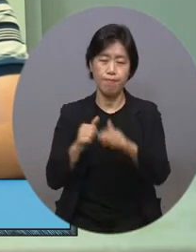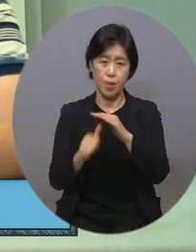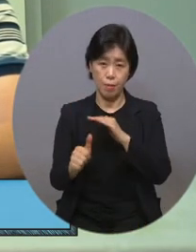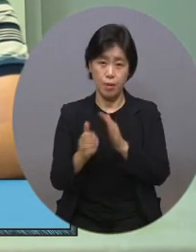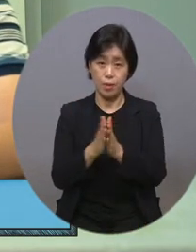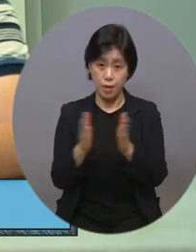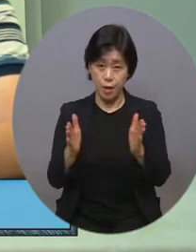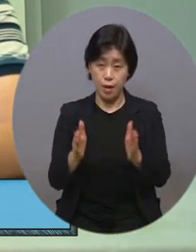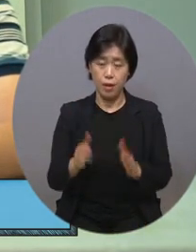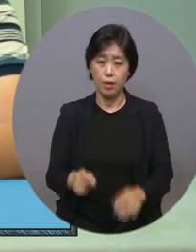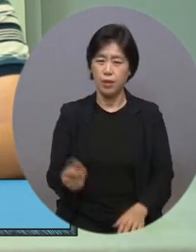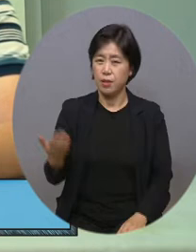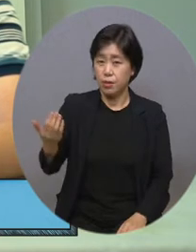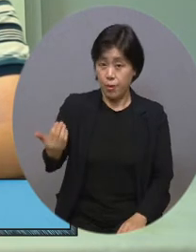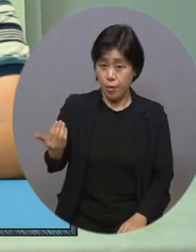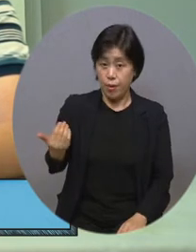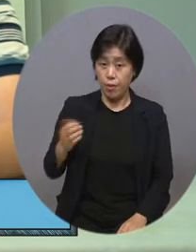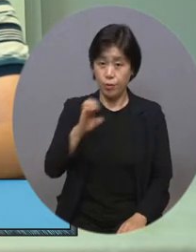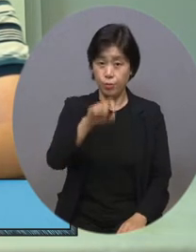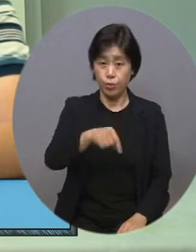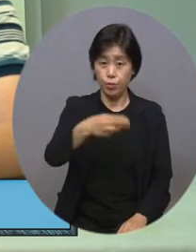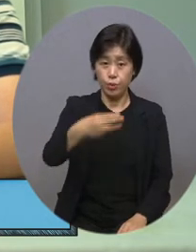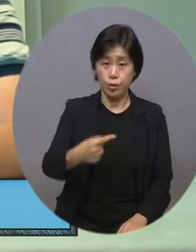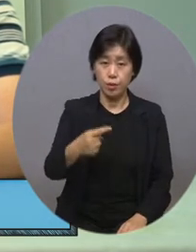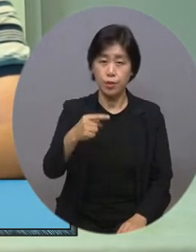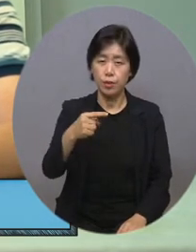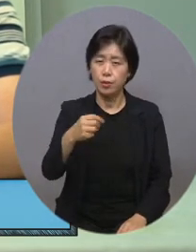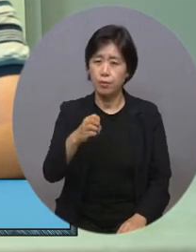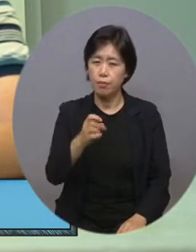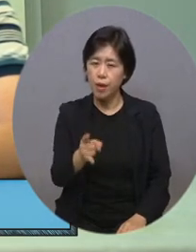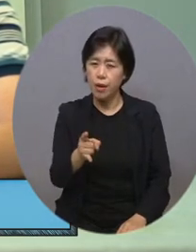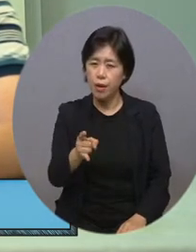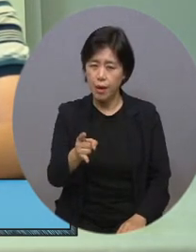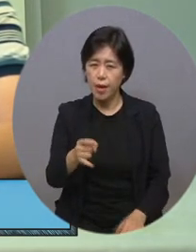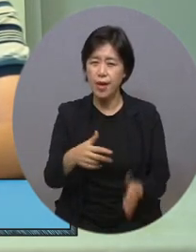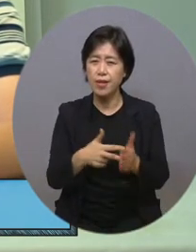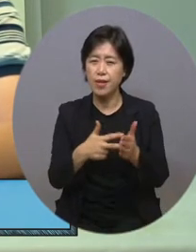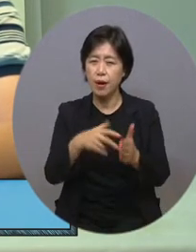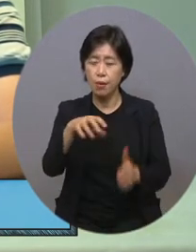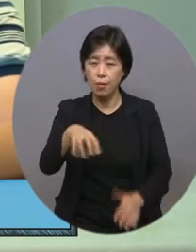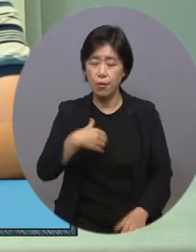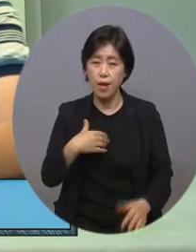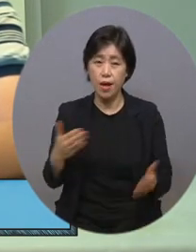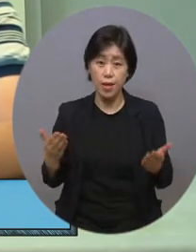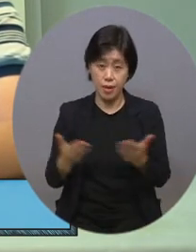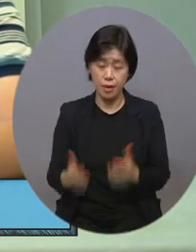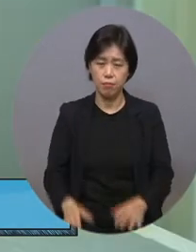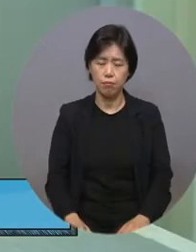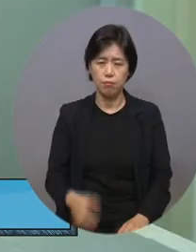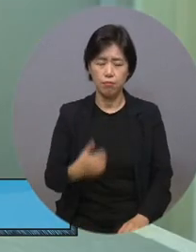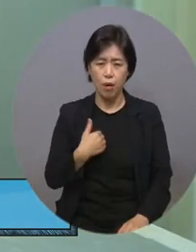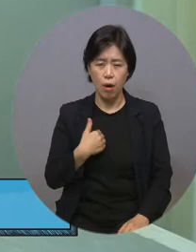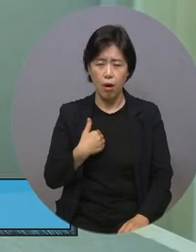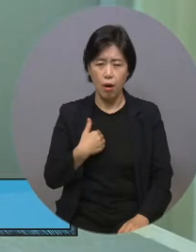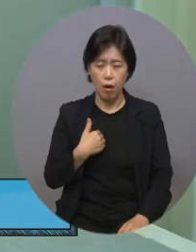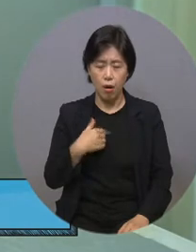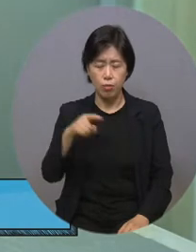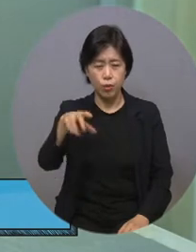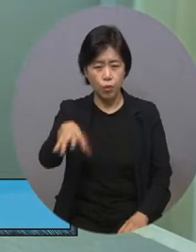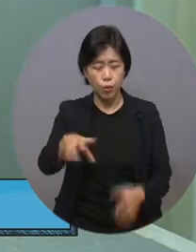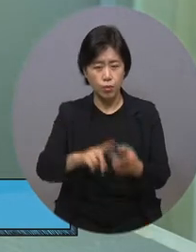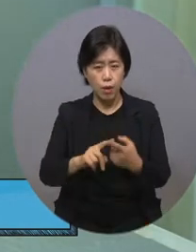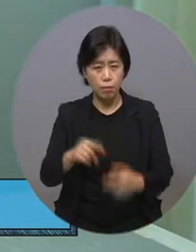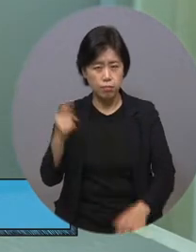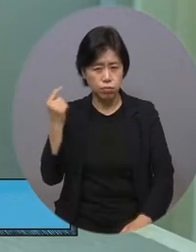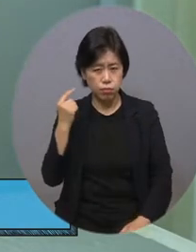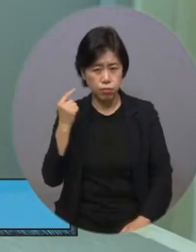푸르메 재단에 이 관련된 일을 했었습니다. 그래서 제가 이야기를 들어봤을 때 부지 확보부터